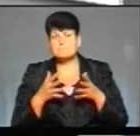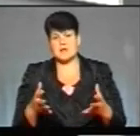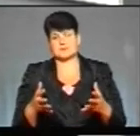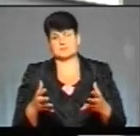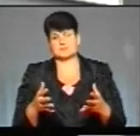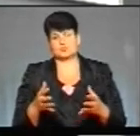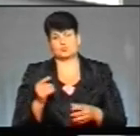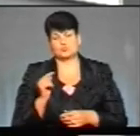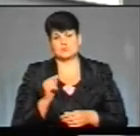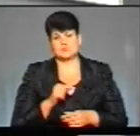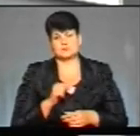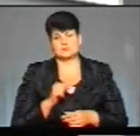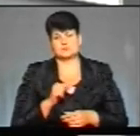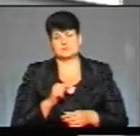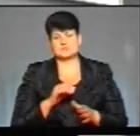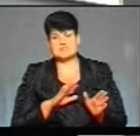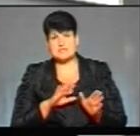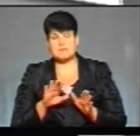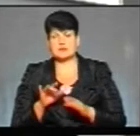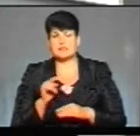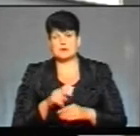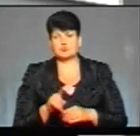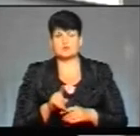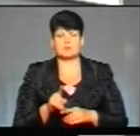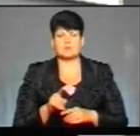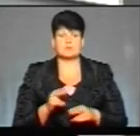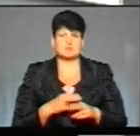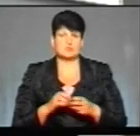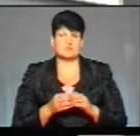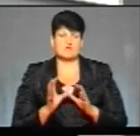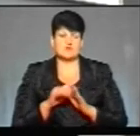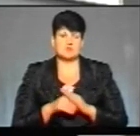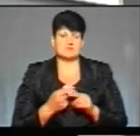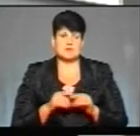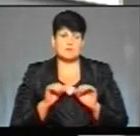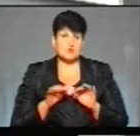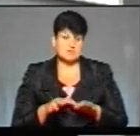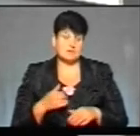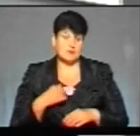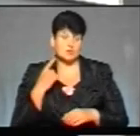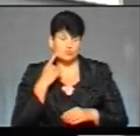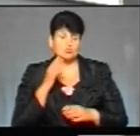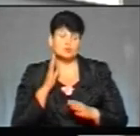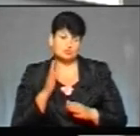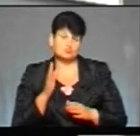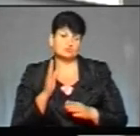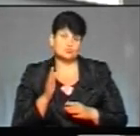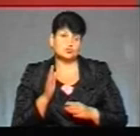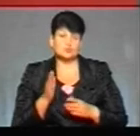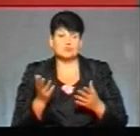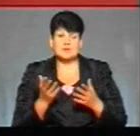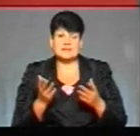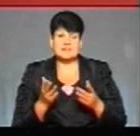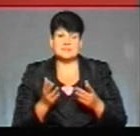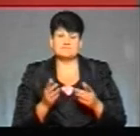їх знімати, і для того, щоб ми безболісно війшли в цей процес. Ну, а звісно, що я думаю, що все ж таки якісь будуть, як то кажуть,